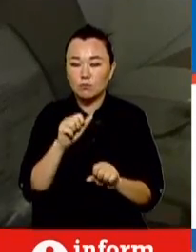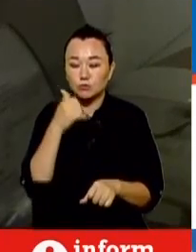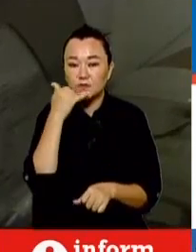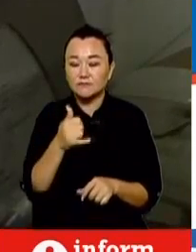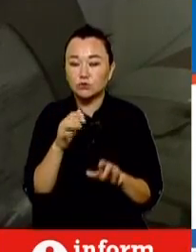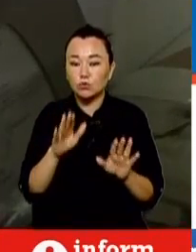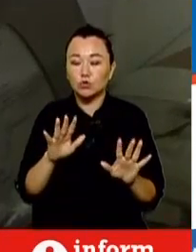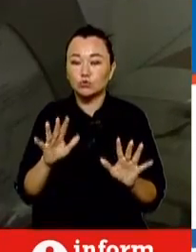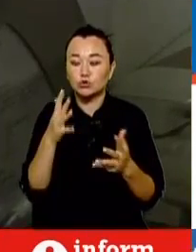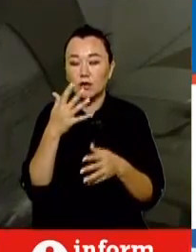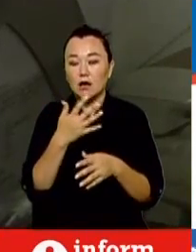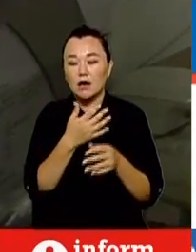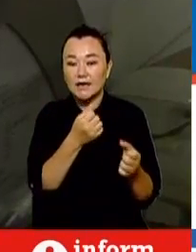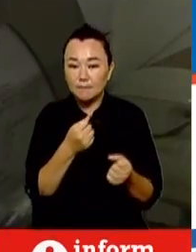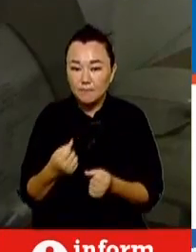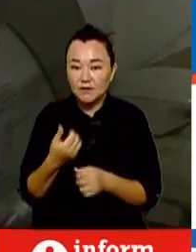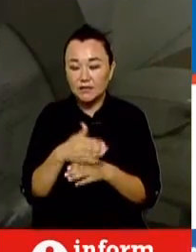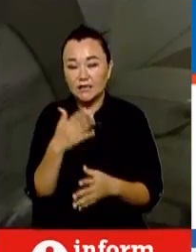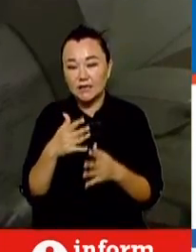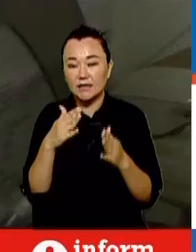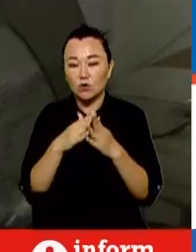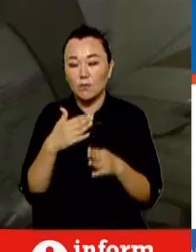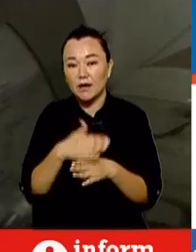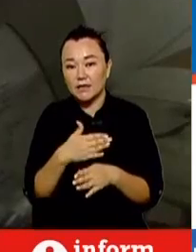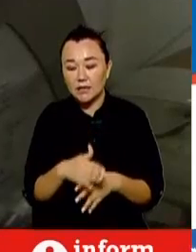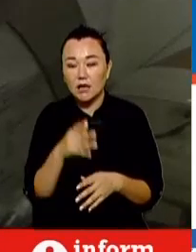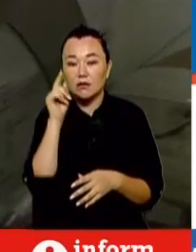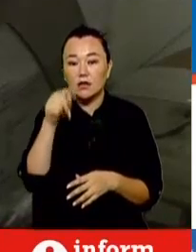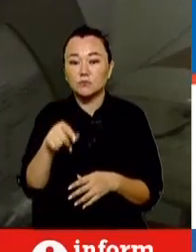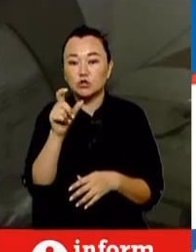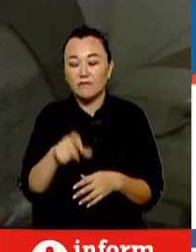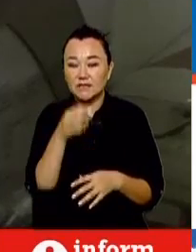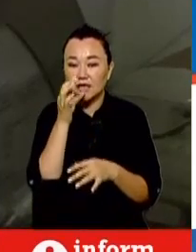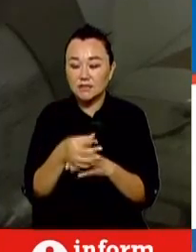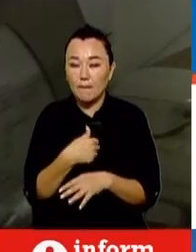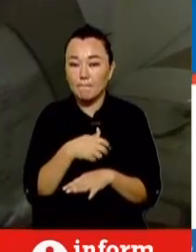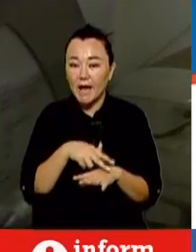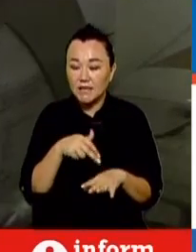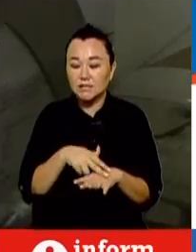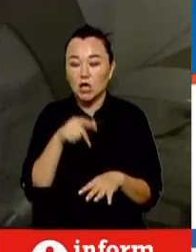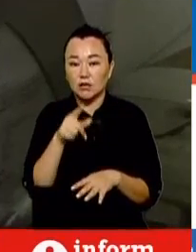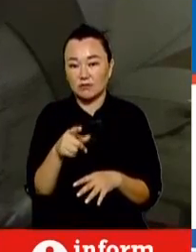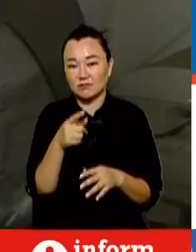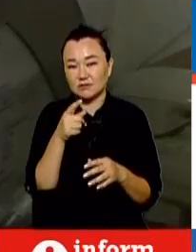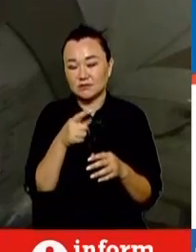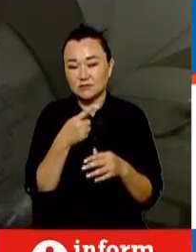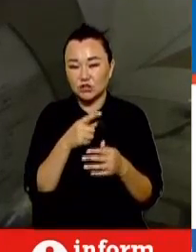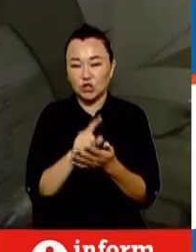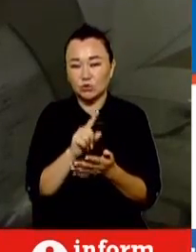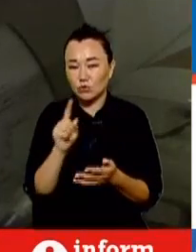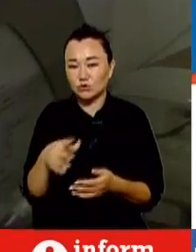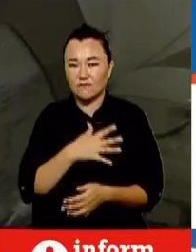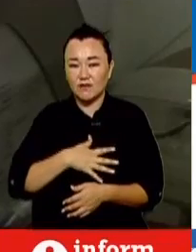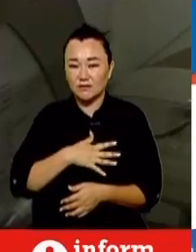только в случае просрочки кредита или ипотеки. А если человек на том конце провода представился полицейским, то его явно не должен